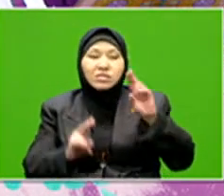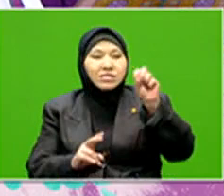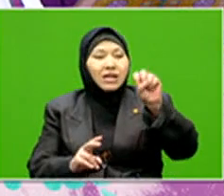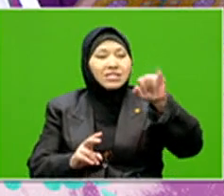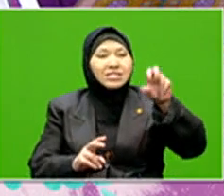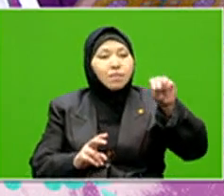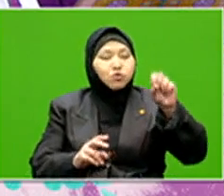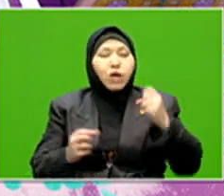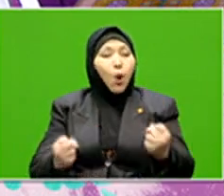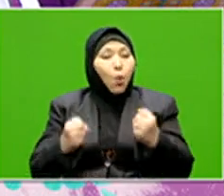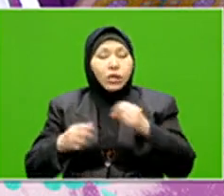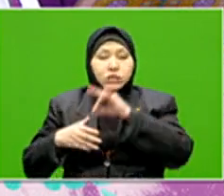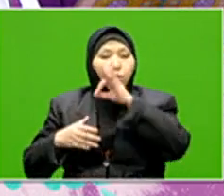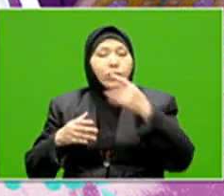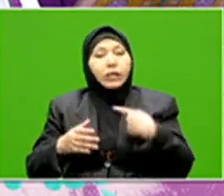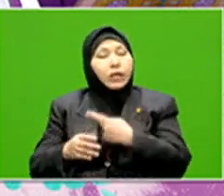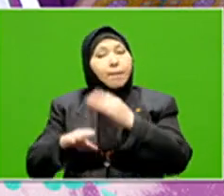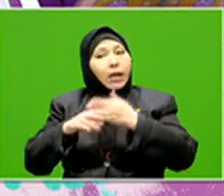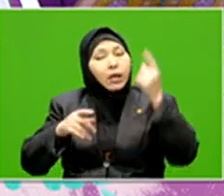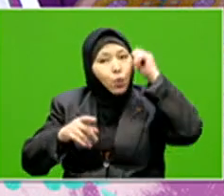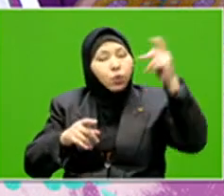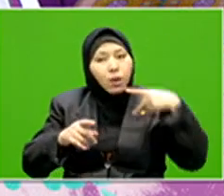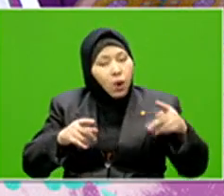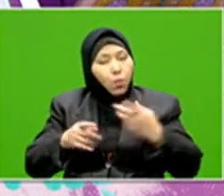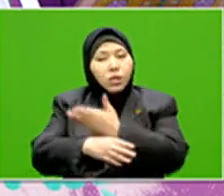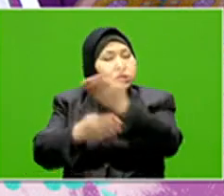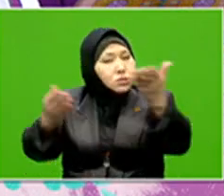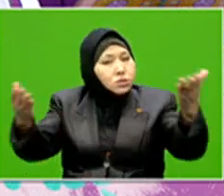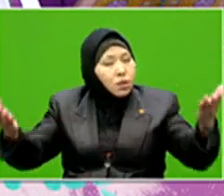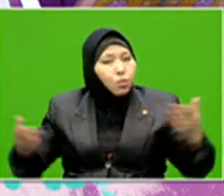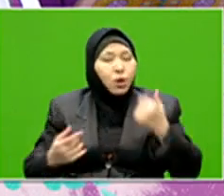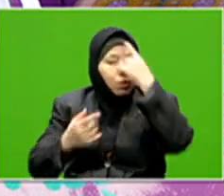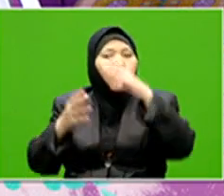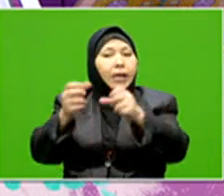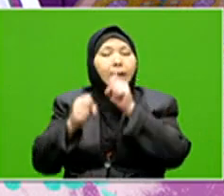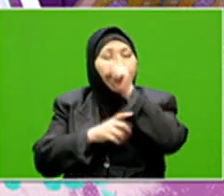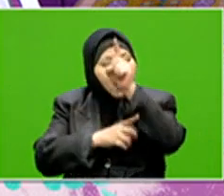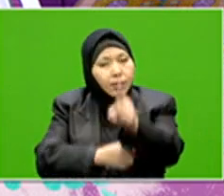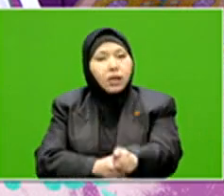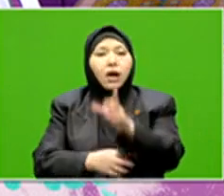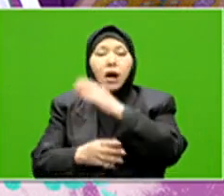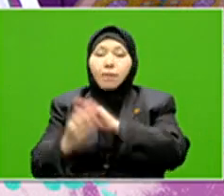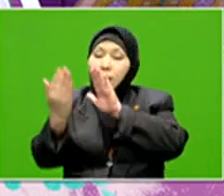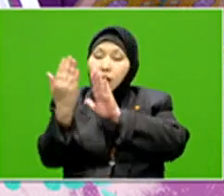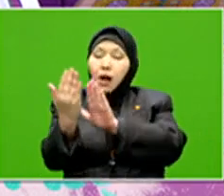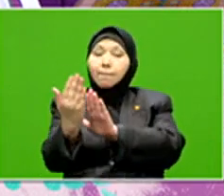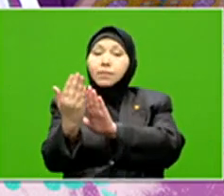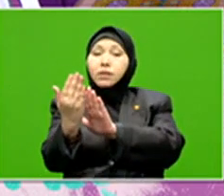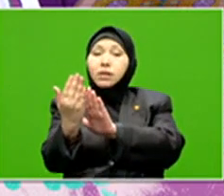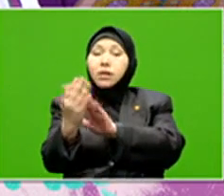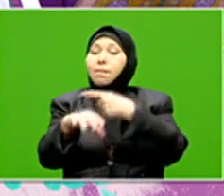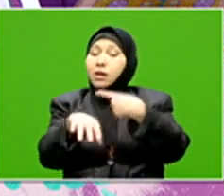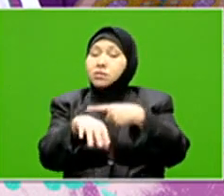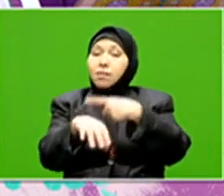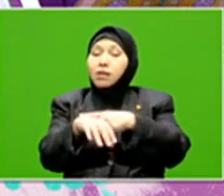kuat jiwa kita Ustaz ya, pada tuan-tuan sekalian, untuk kita terus mendapat kebenaran dan menghadapi masa-masa